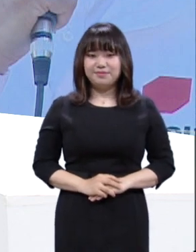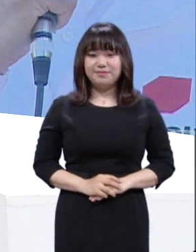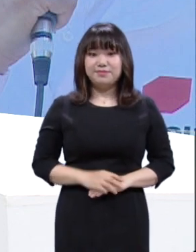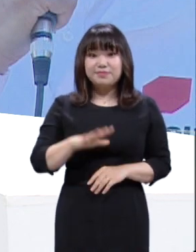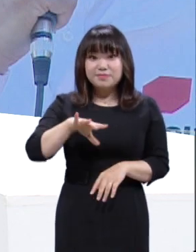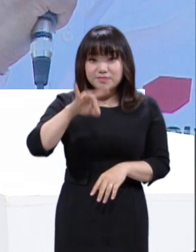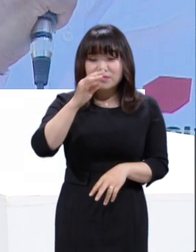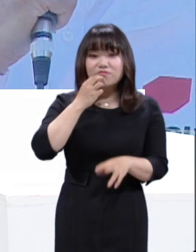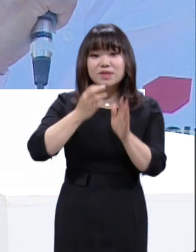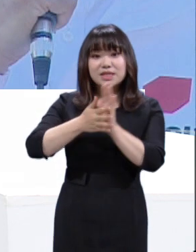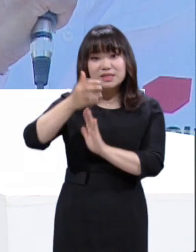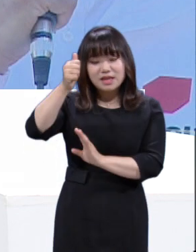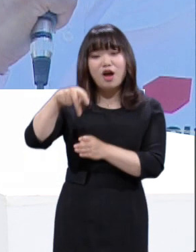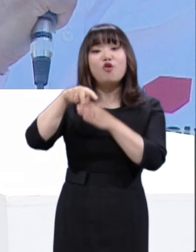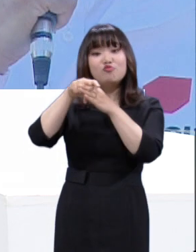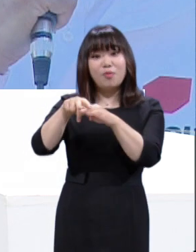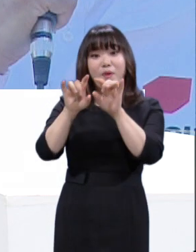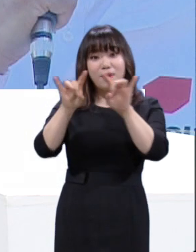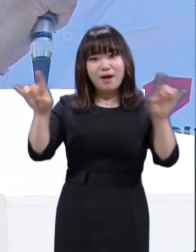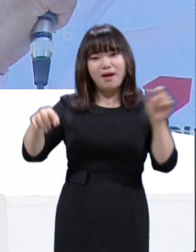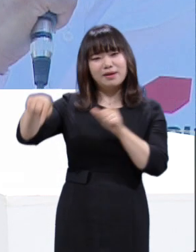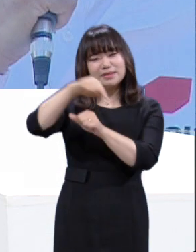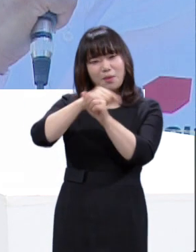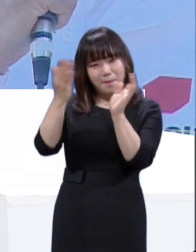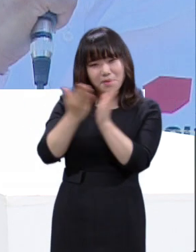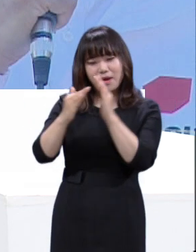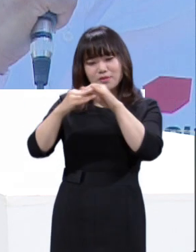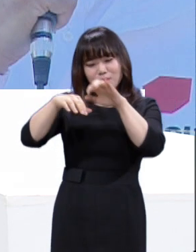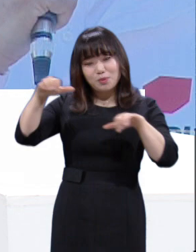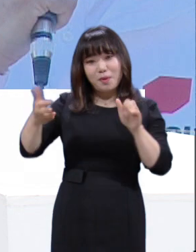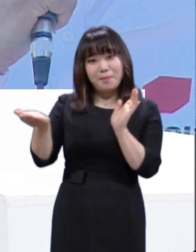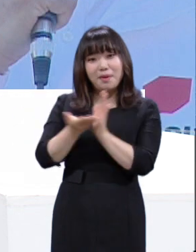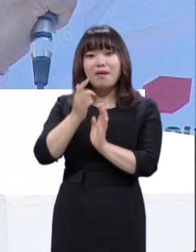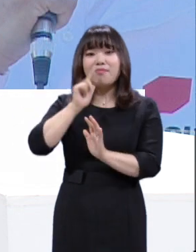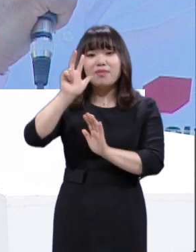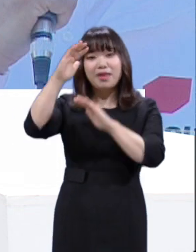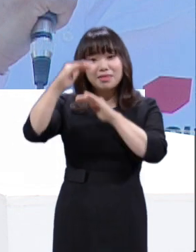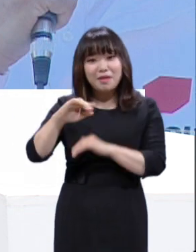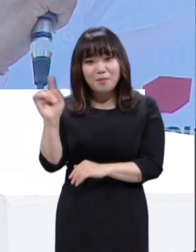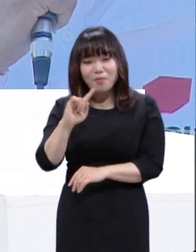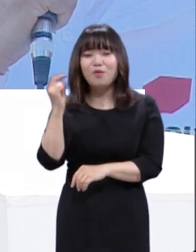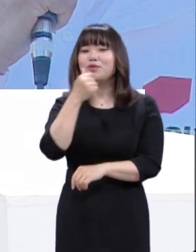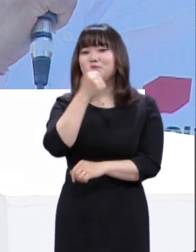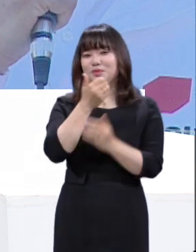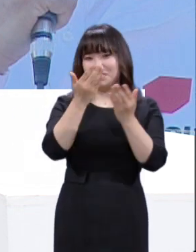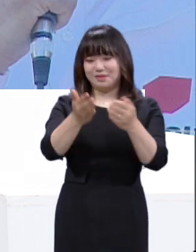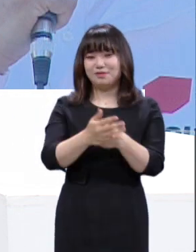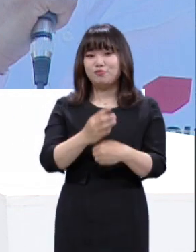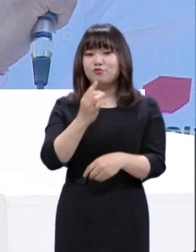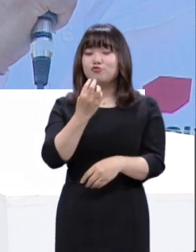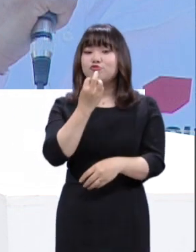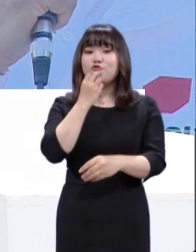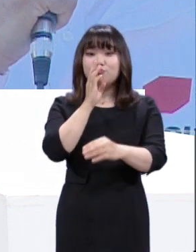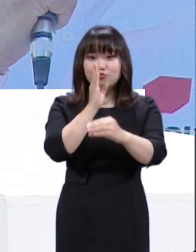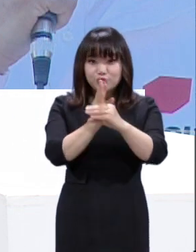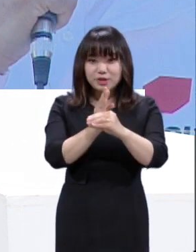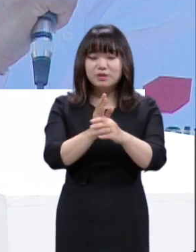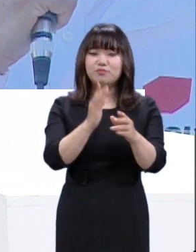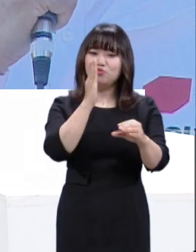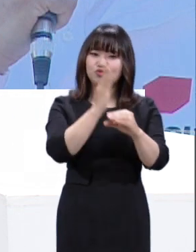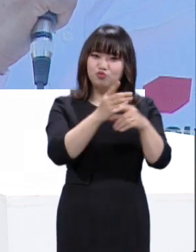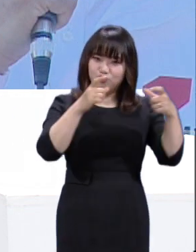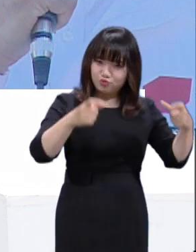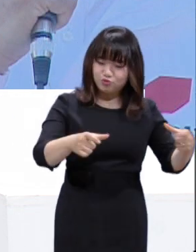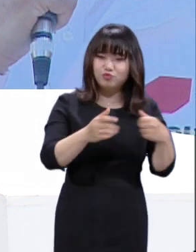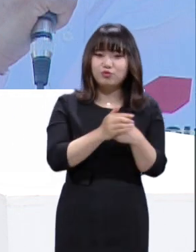네, 먼저 서울시장 후보들이 내세운 맞춤형 우리 동네 공약부터 살펴봅니다. 이 서울 중심이라 불리는 도심 중부권은 이